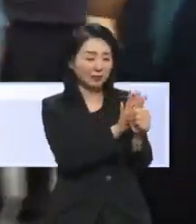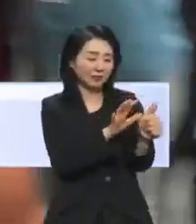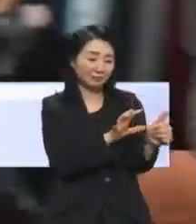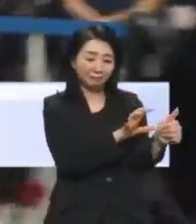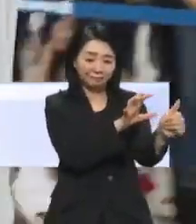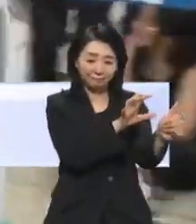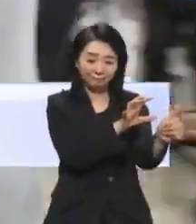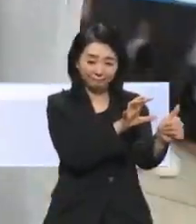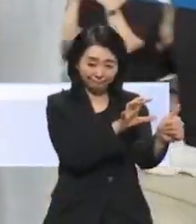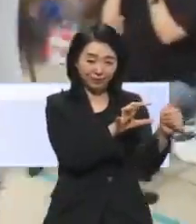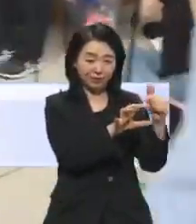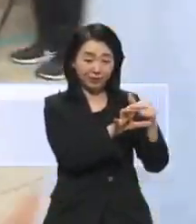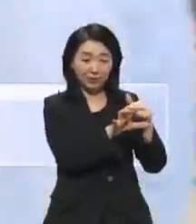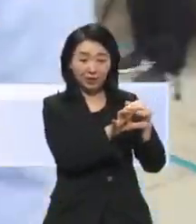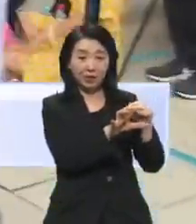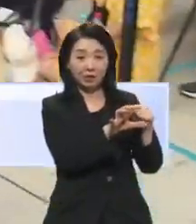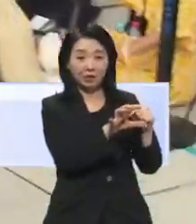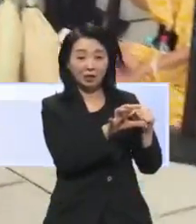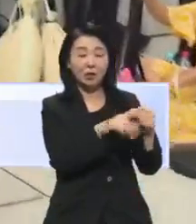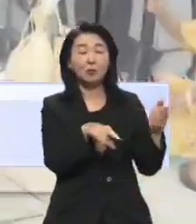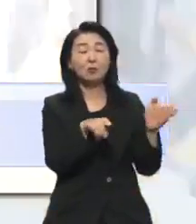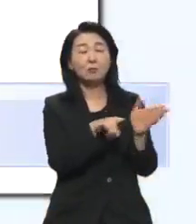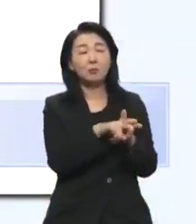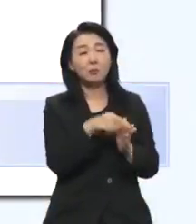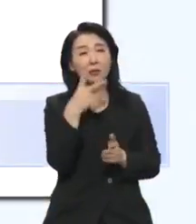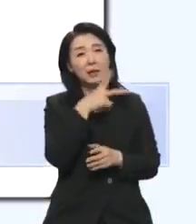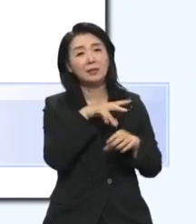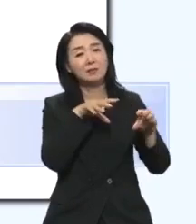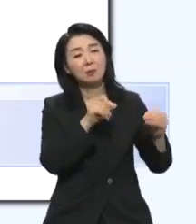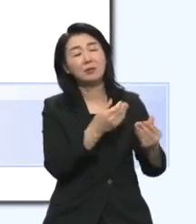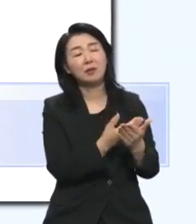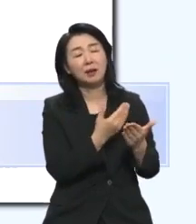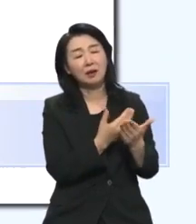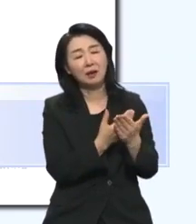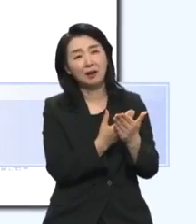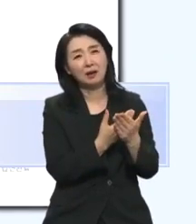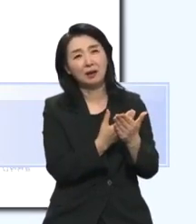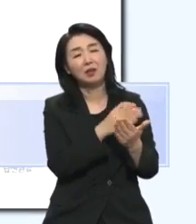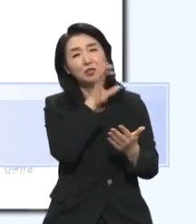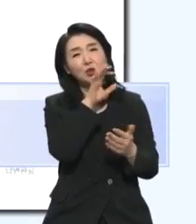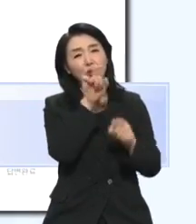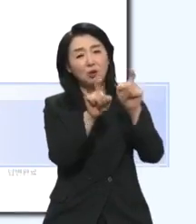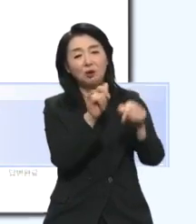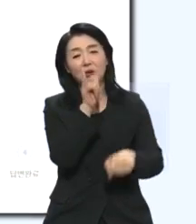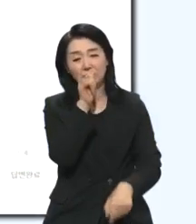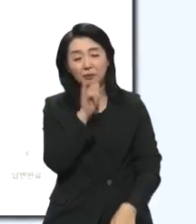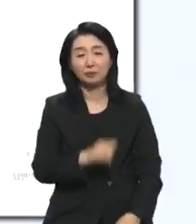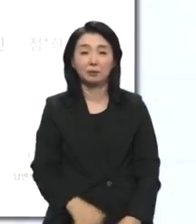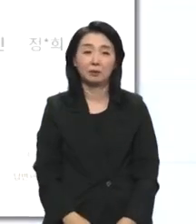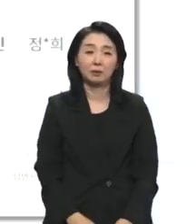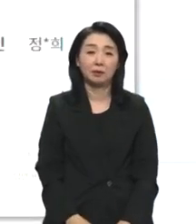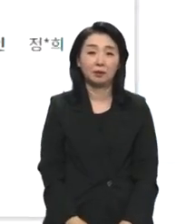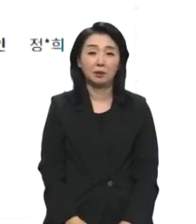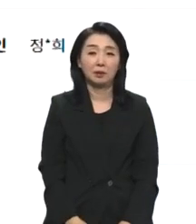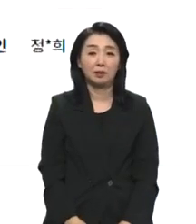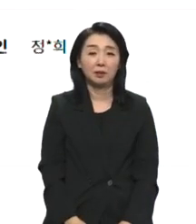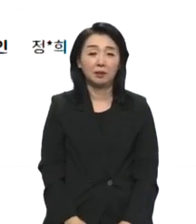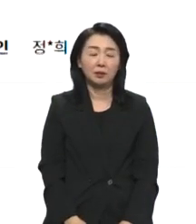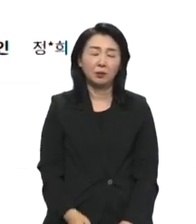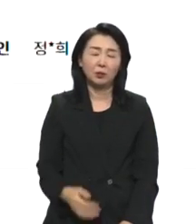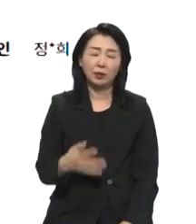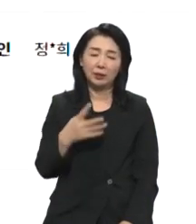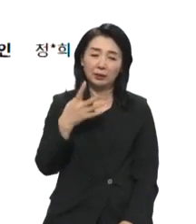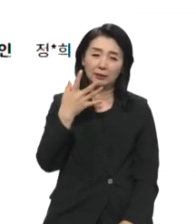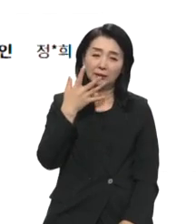단단한 지지층에서도 우리 믿고 단식 멈춰라 이런 청원이 올라오기도 했고요 자 또 이런 얘기도 있습니다 지금 출고 전략이 조금